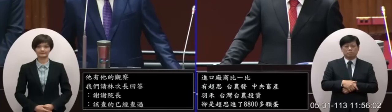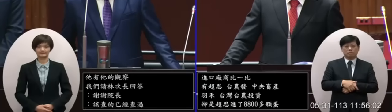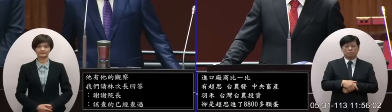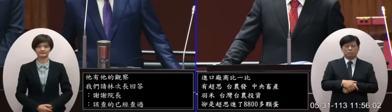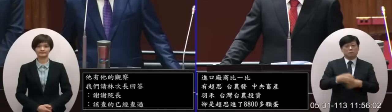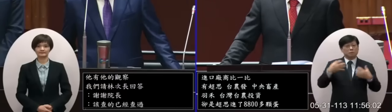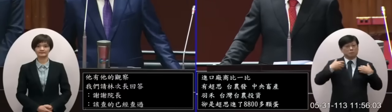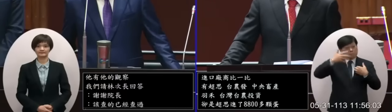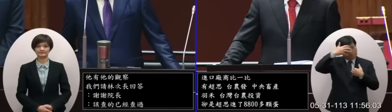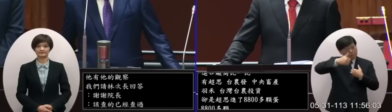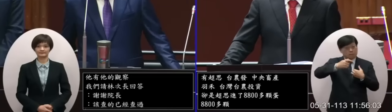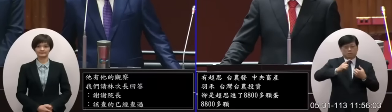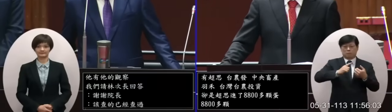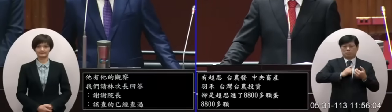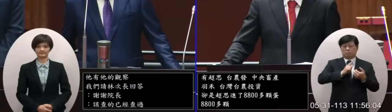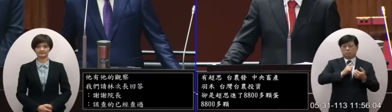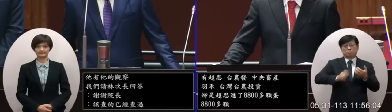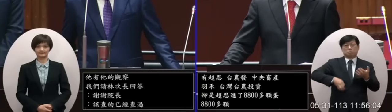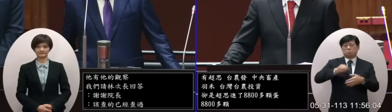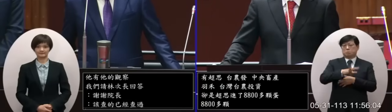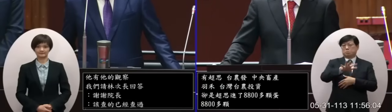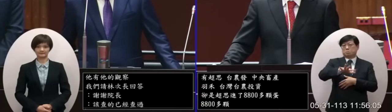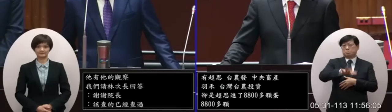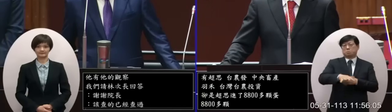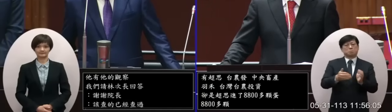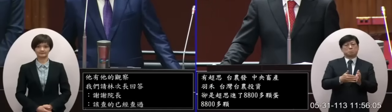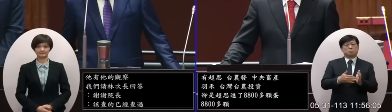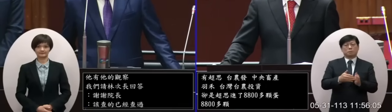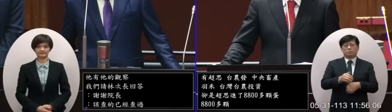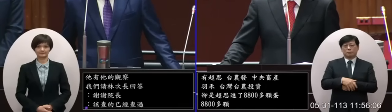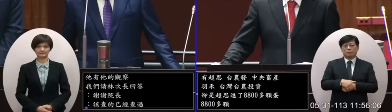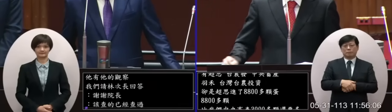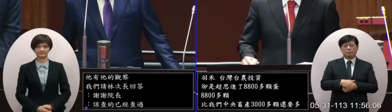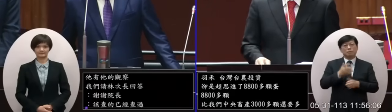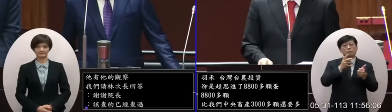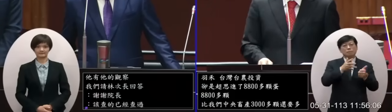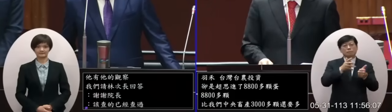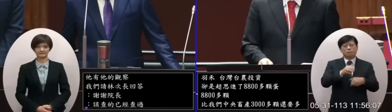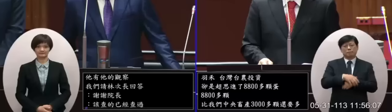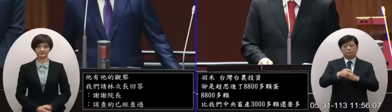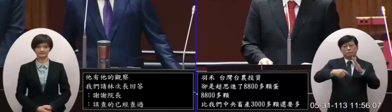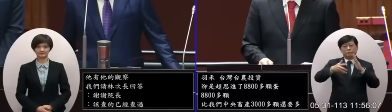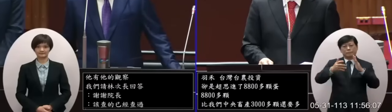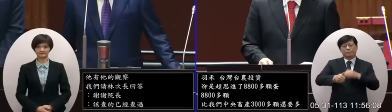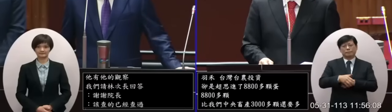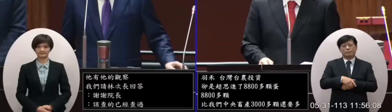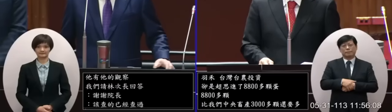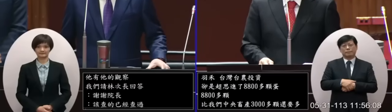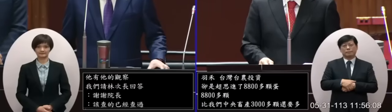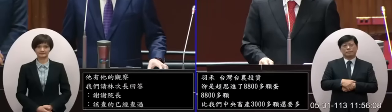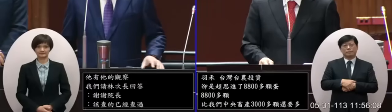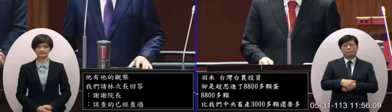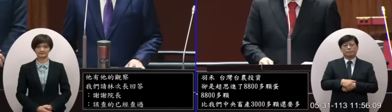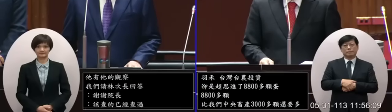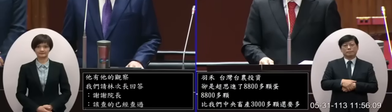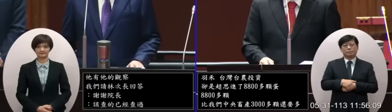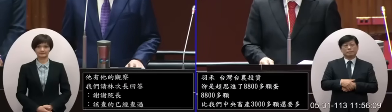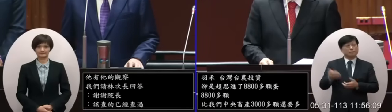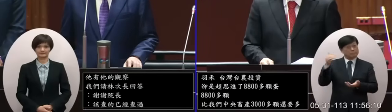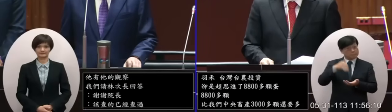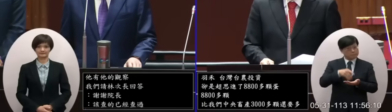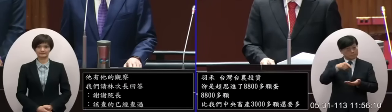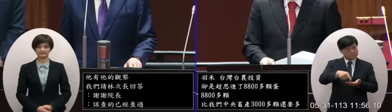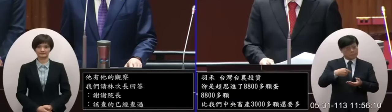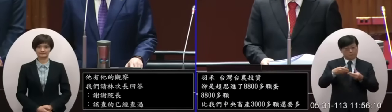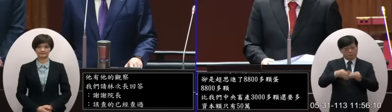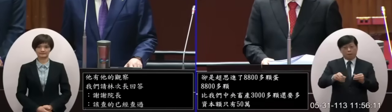负责人只出资了5000块。请问一下院长。最后这